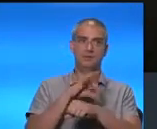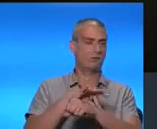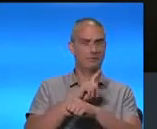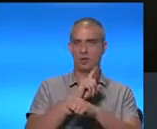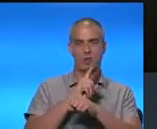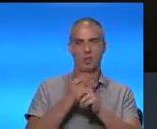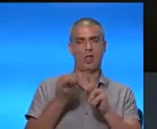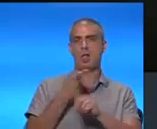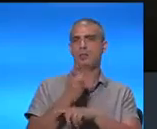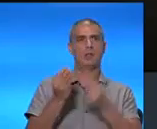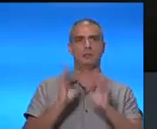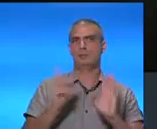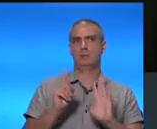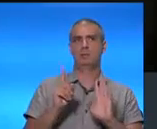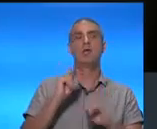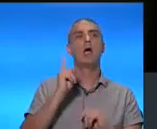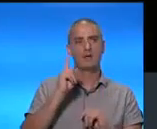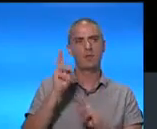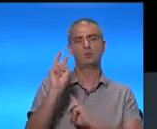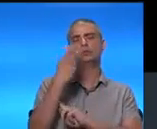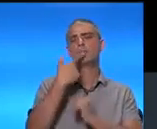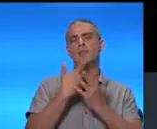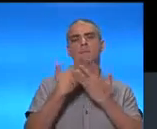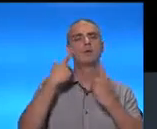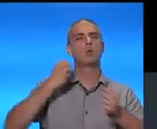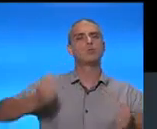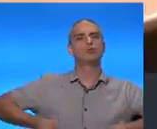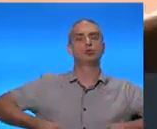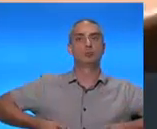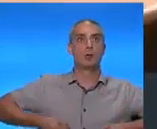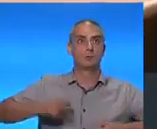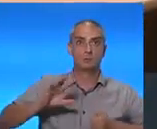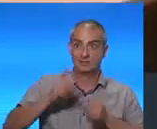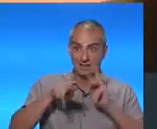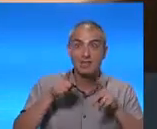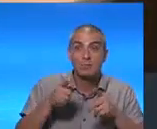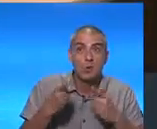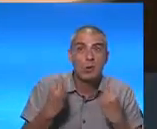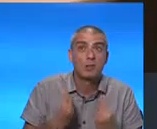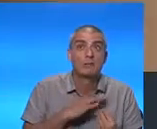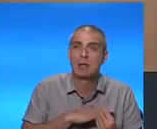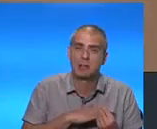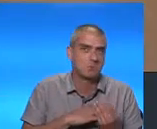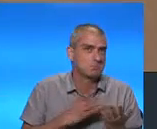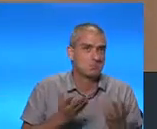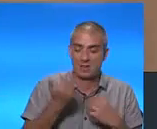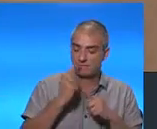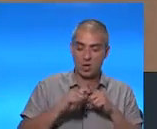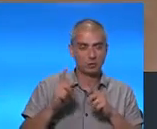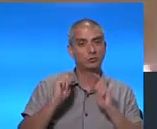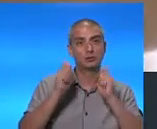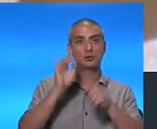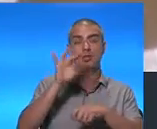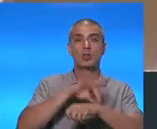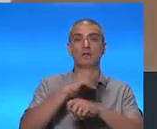עלול לכדי התרדה מינית אבל הוא זומן לבירור משמעתי עד כמה הטיפול הזה היה יעיל לפני כחודש הוגשו נגד